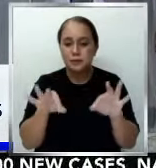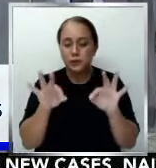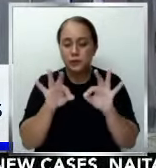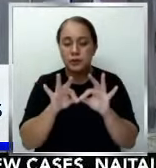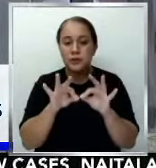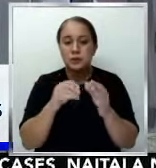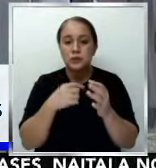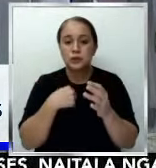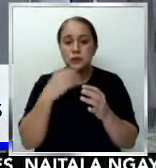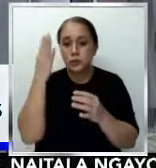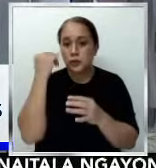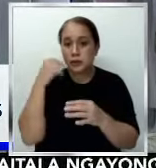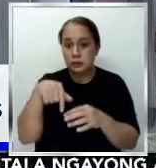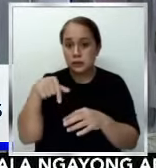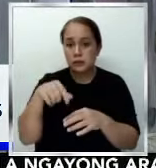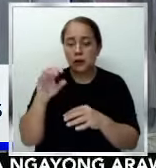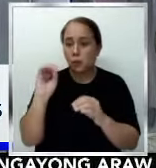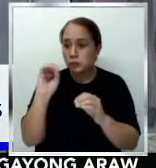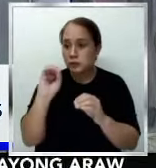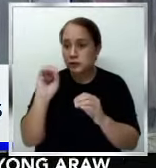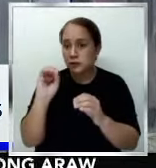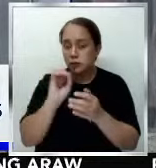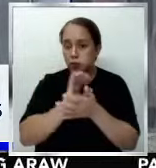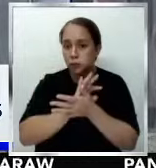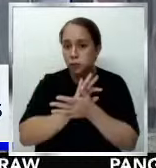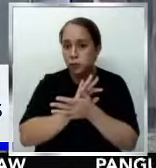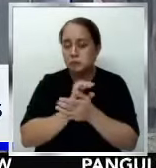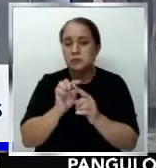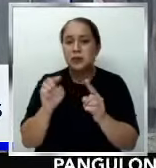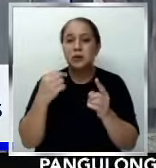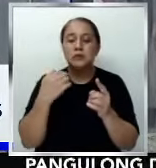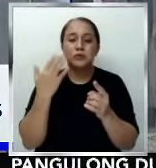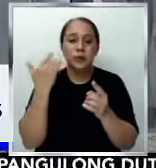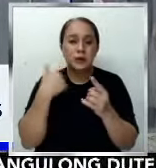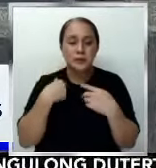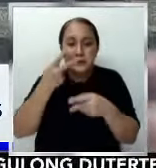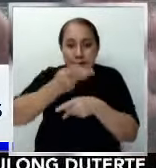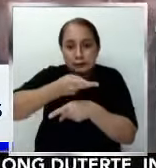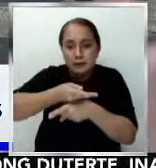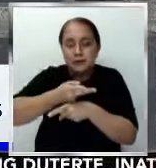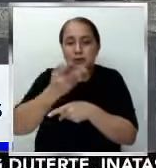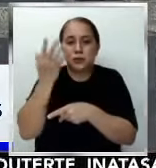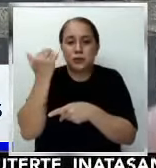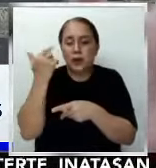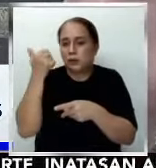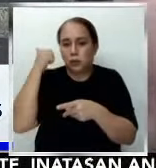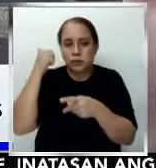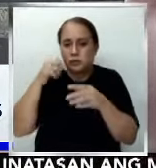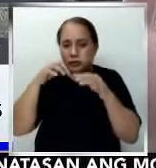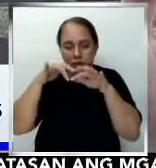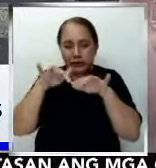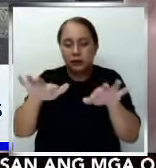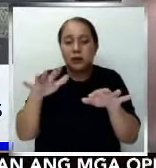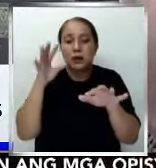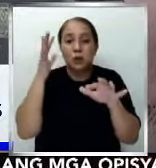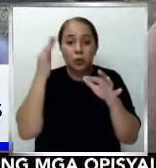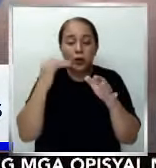kasi kami dito eh. Kaya nga inaagapan ko kasi ayoko na siyang kumalat. Dahil nga pag nakapasok